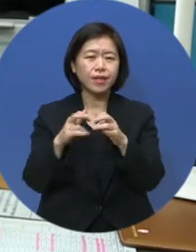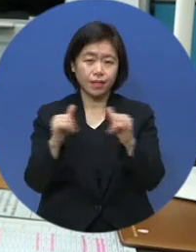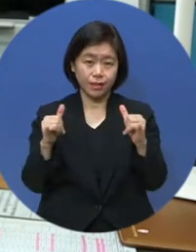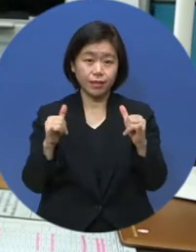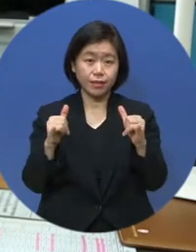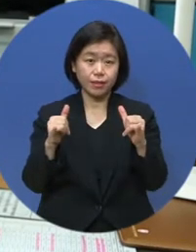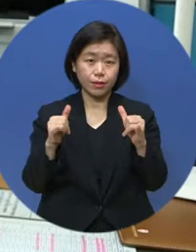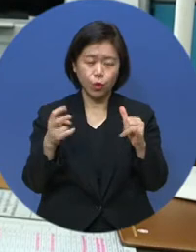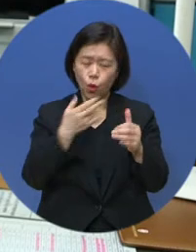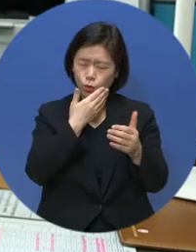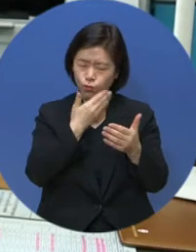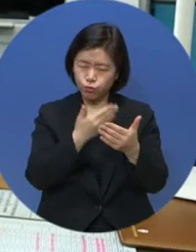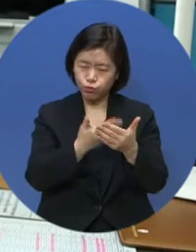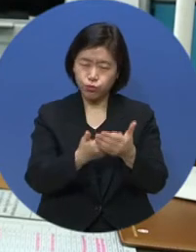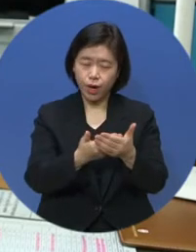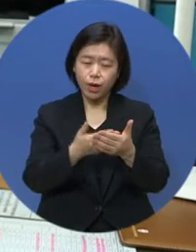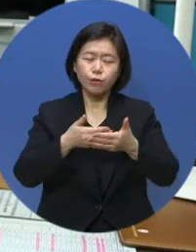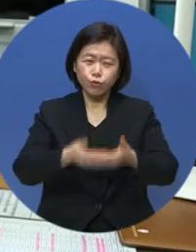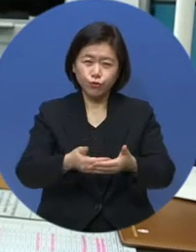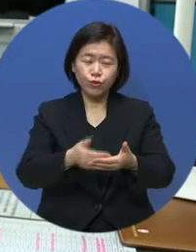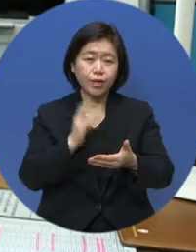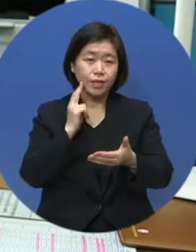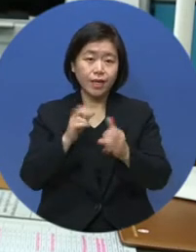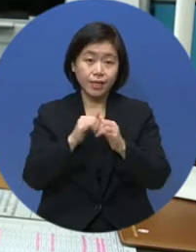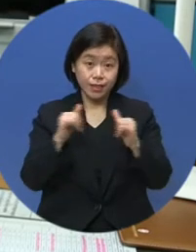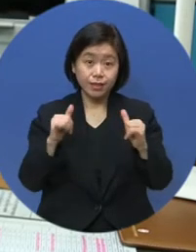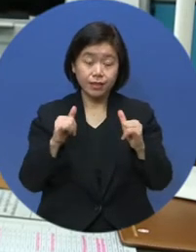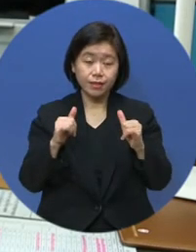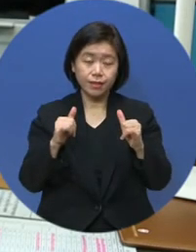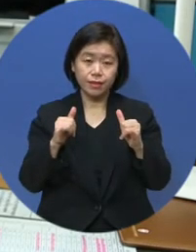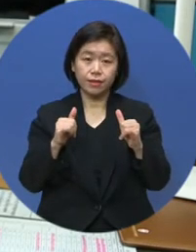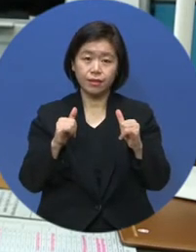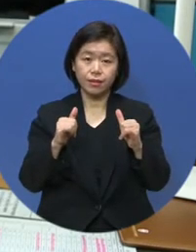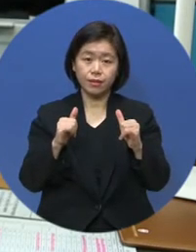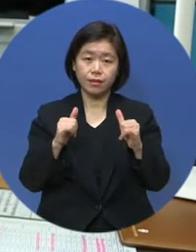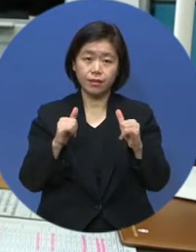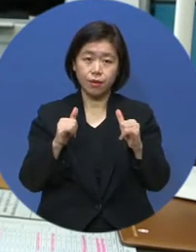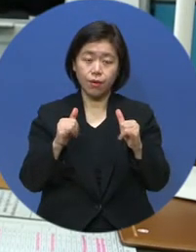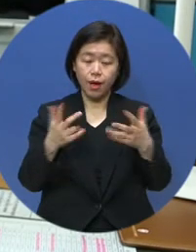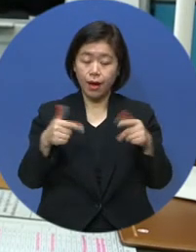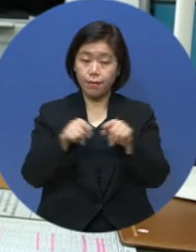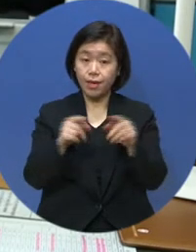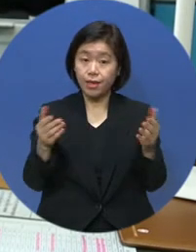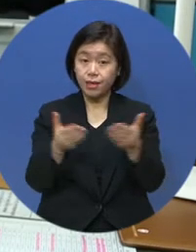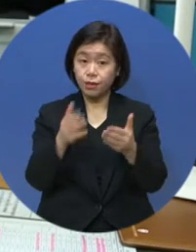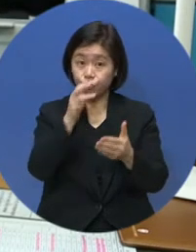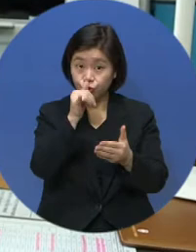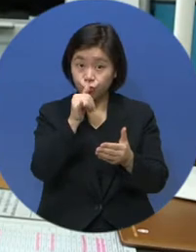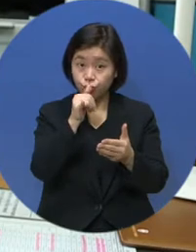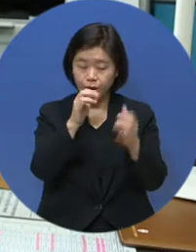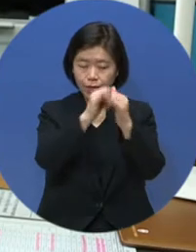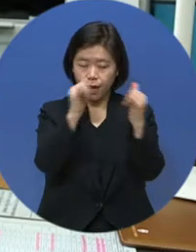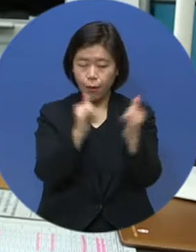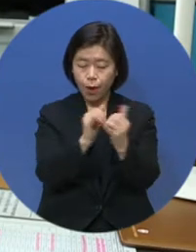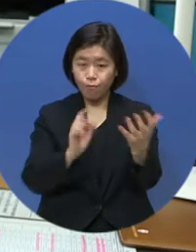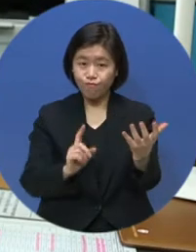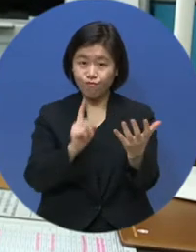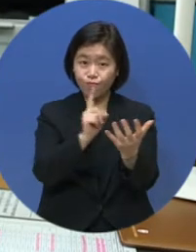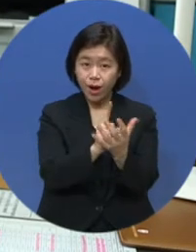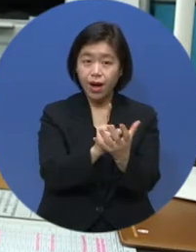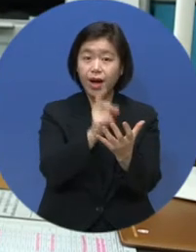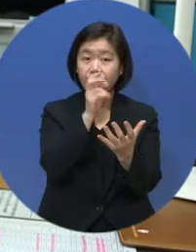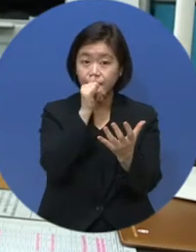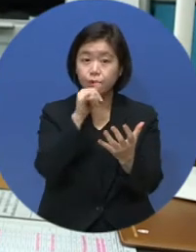중증장애인들이 지역사회에 나가서 자립할 수 있는 그런 좋은 환경의 카페가 마련되어서 무척